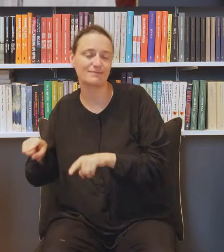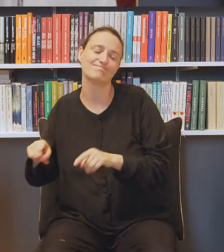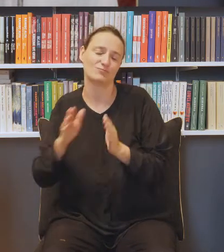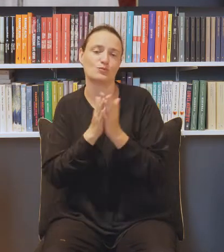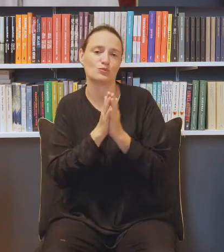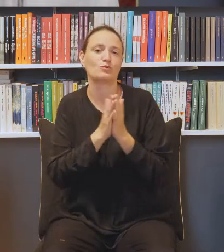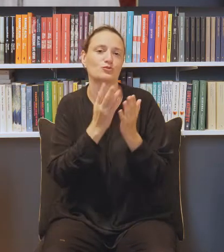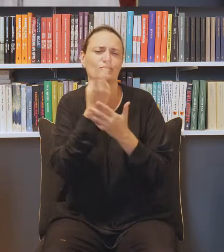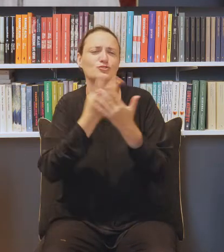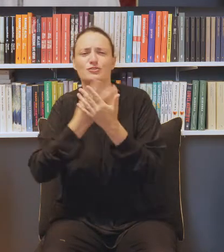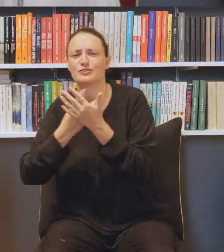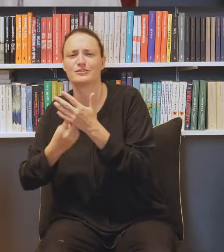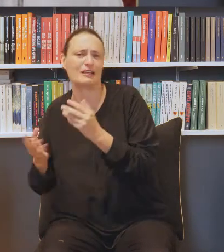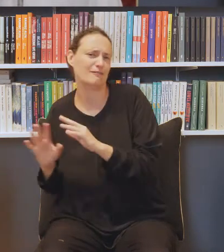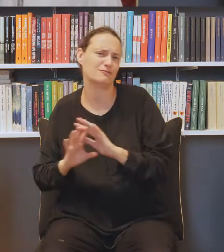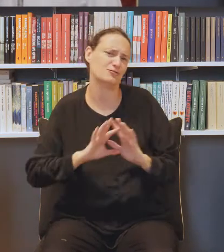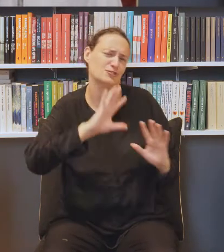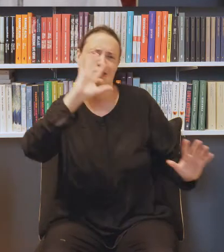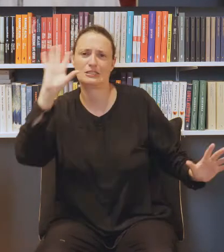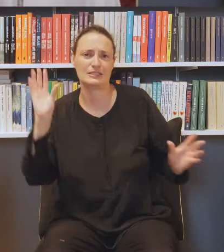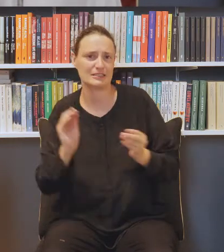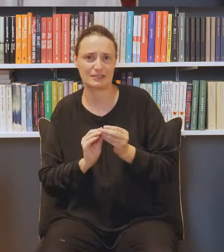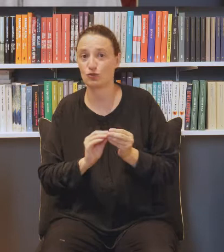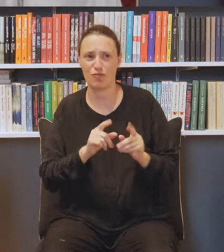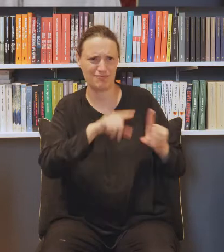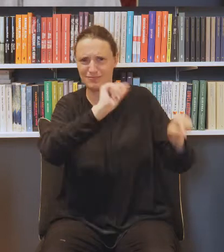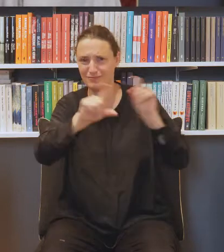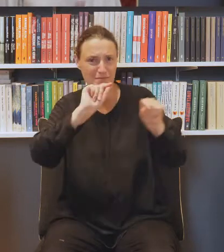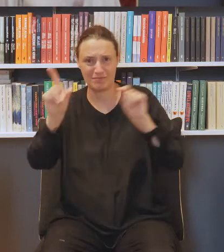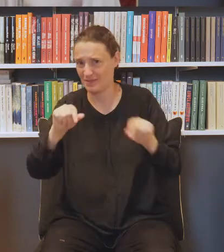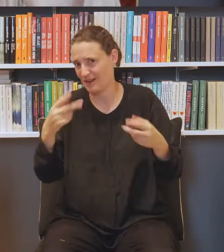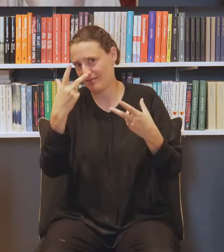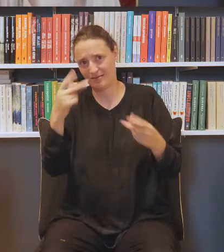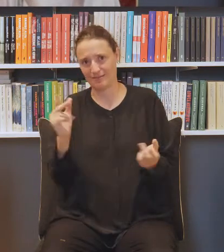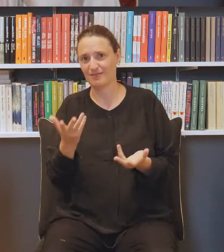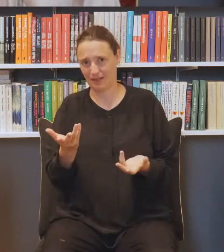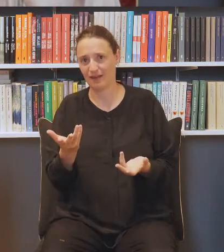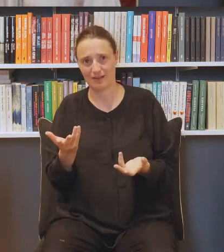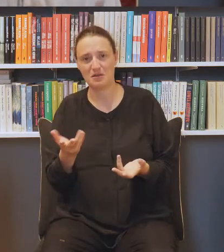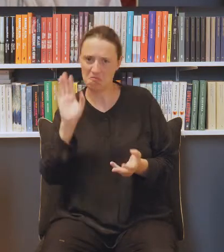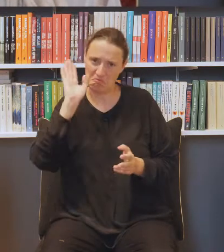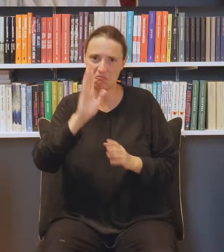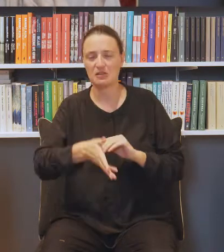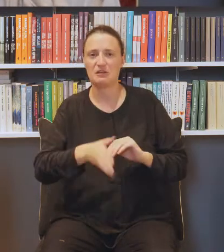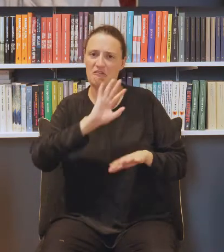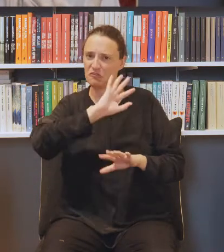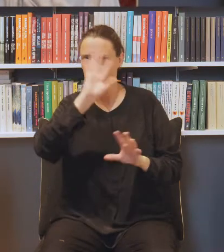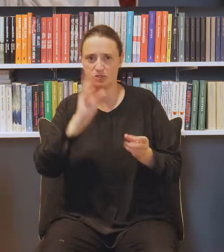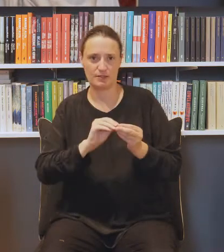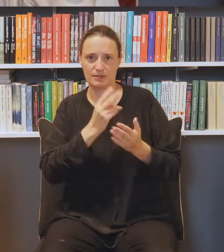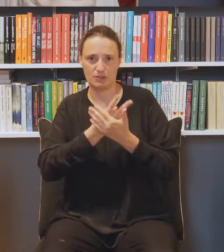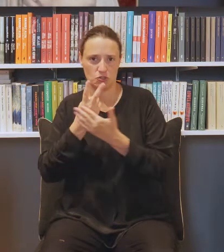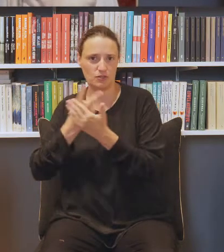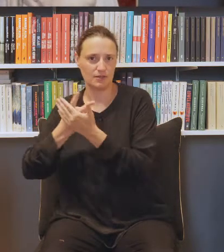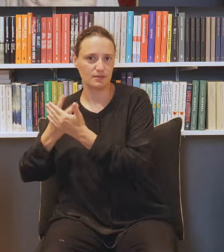jakby nie za bardzo może dokonywać jakiejś selekcji tej literatury, którą właśnie może czytać.